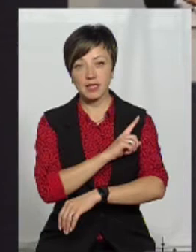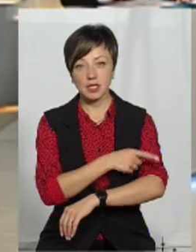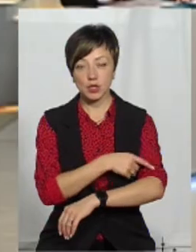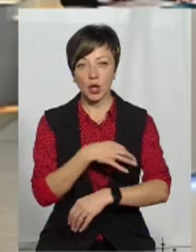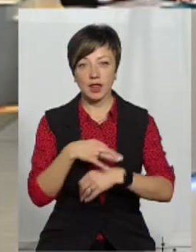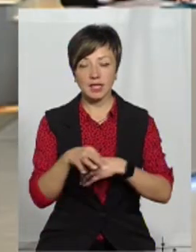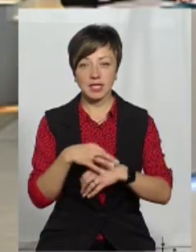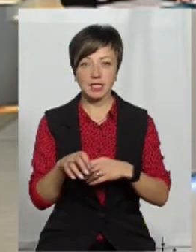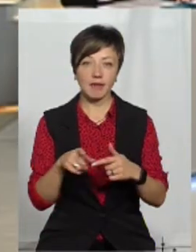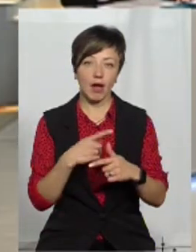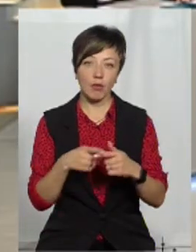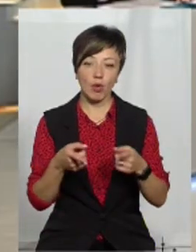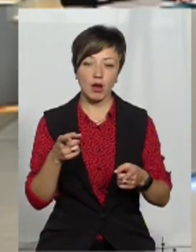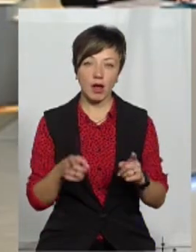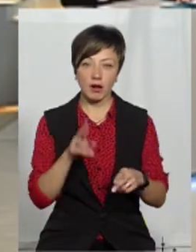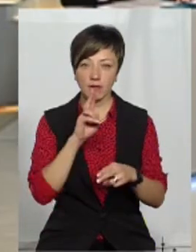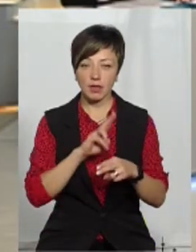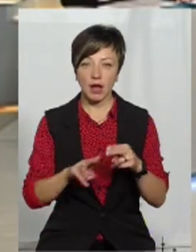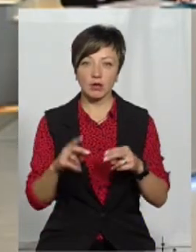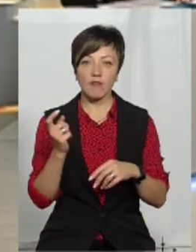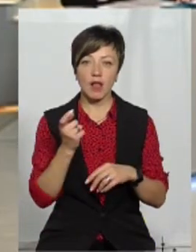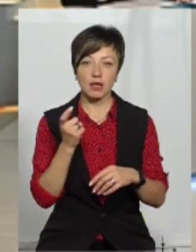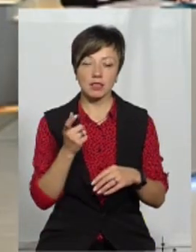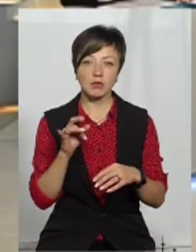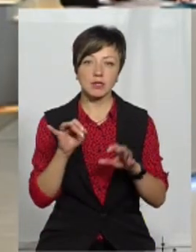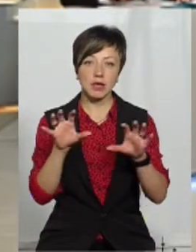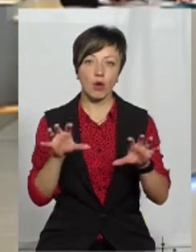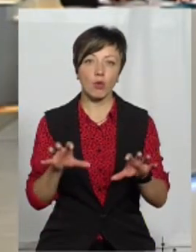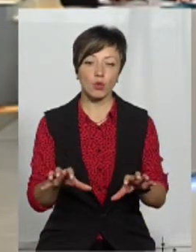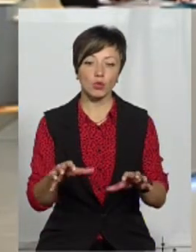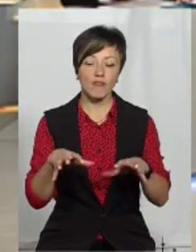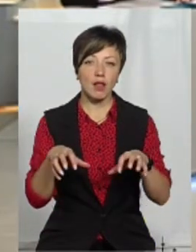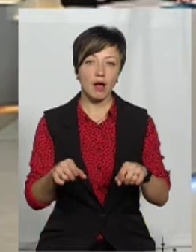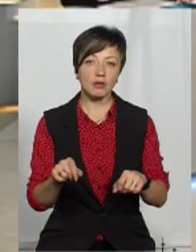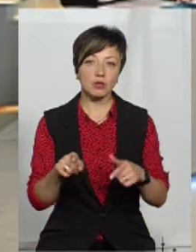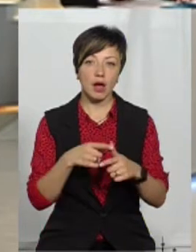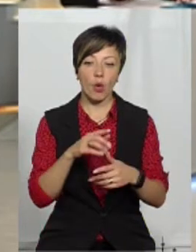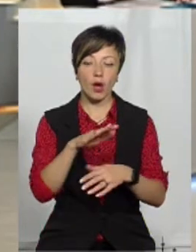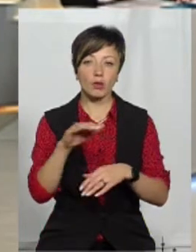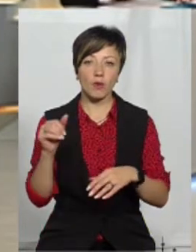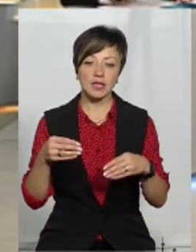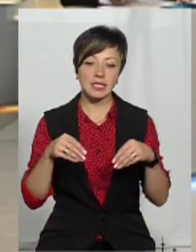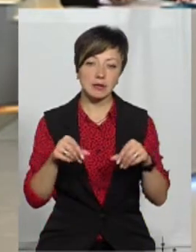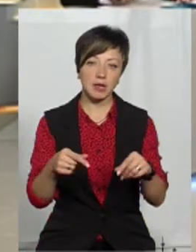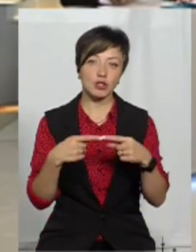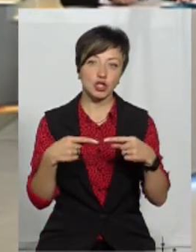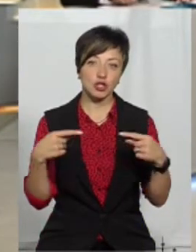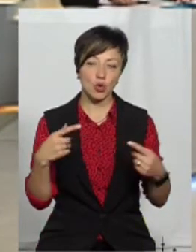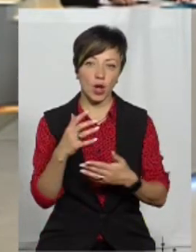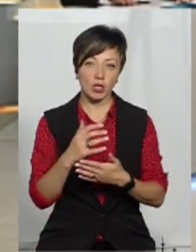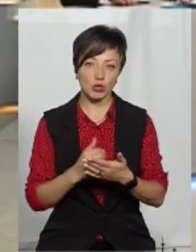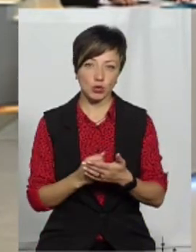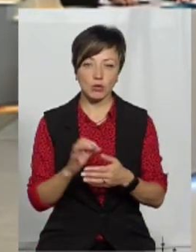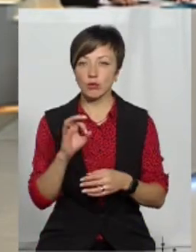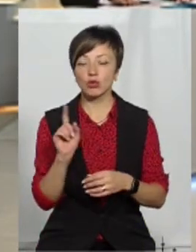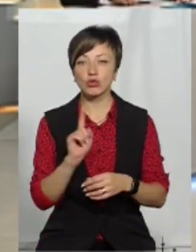насильства, або реальної втрати власником його законної власності чи орендованої землі, чи інших ресурсів.